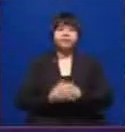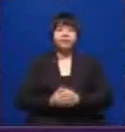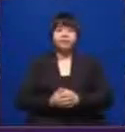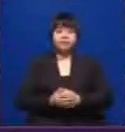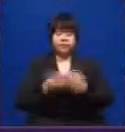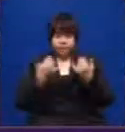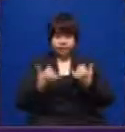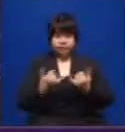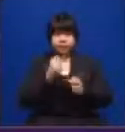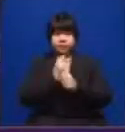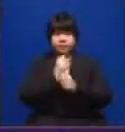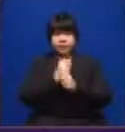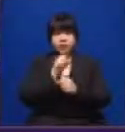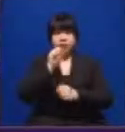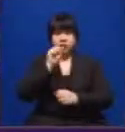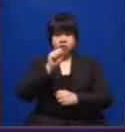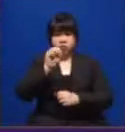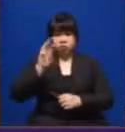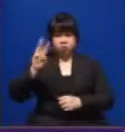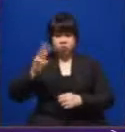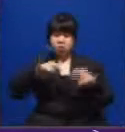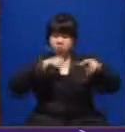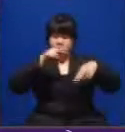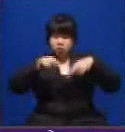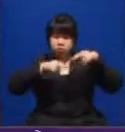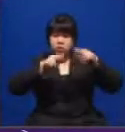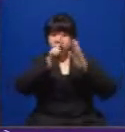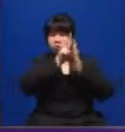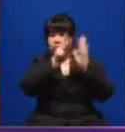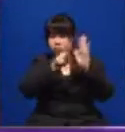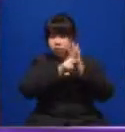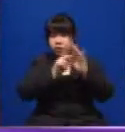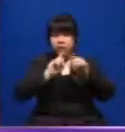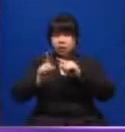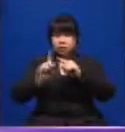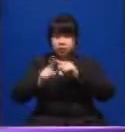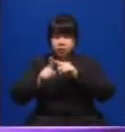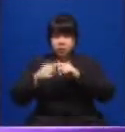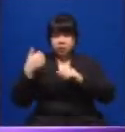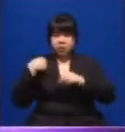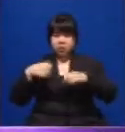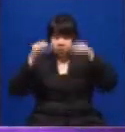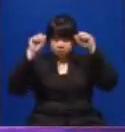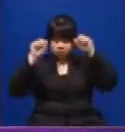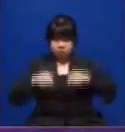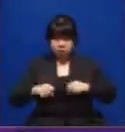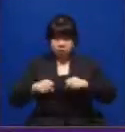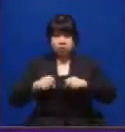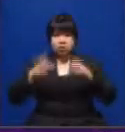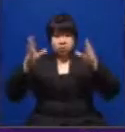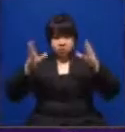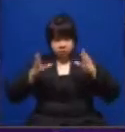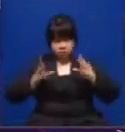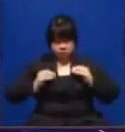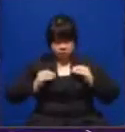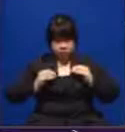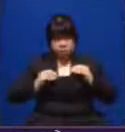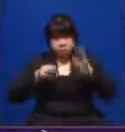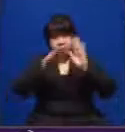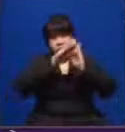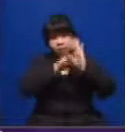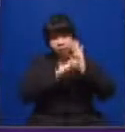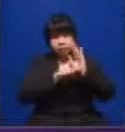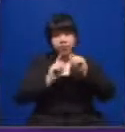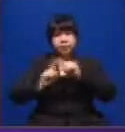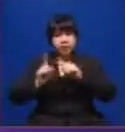สมาชิกวุฒิสภาที่จะต้องตรวจสอบข้อกฎหมายรวมถึงให้ความเห็นชอบในการผ่านร่างในโครงการต่างๆจึงเป็นช่องให้หลายฝ่าย